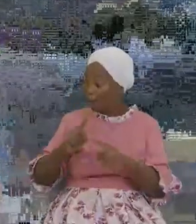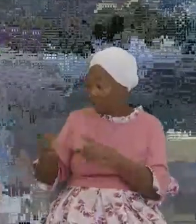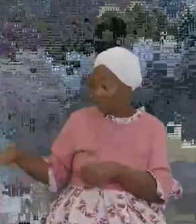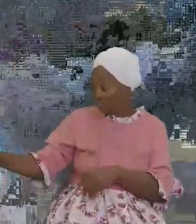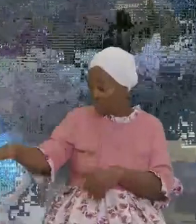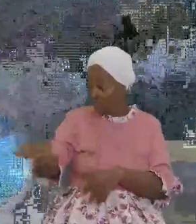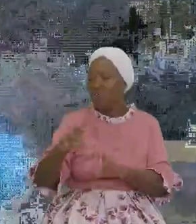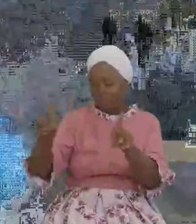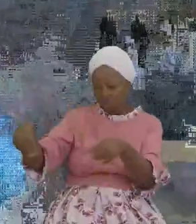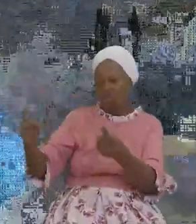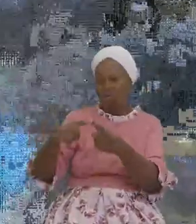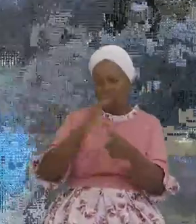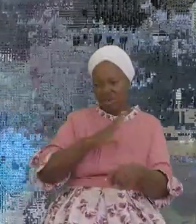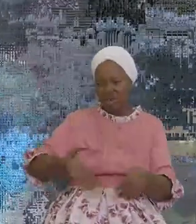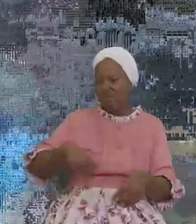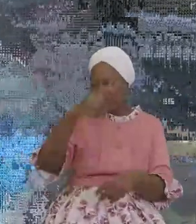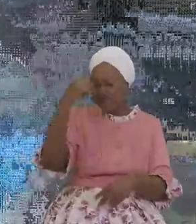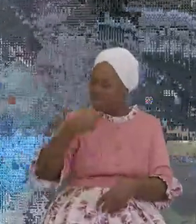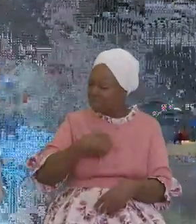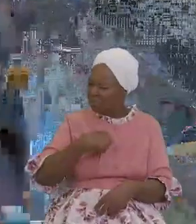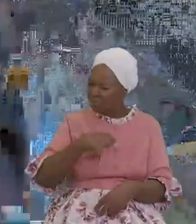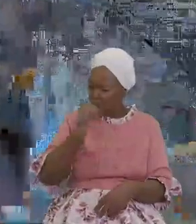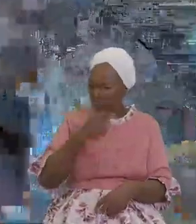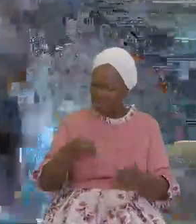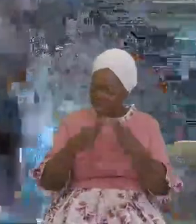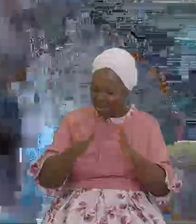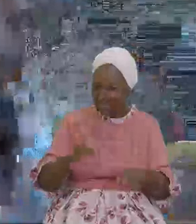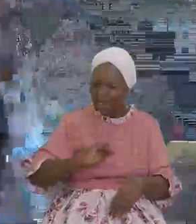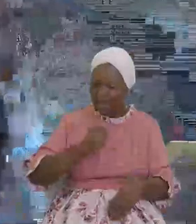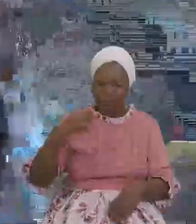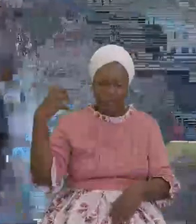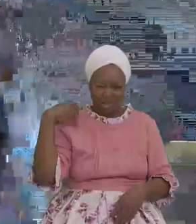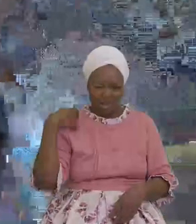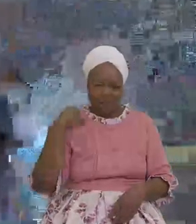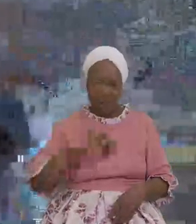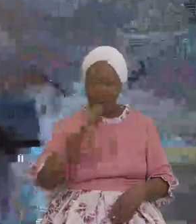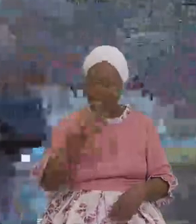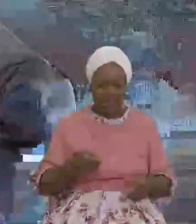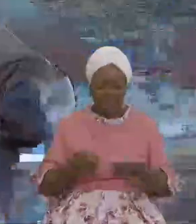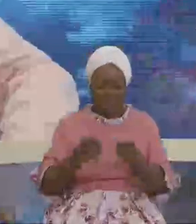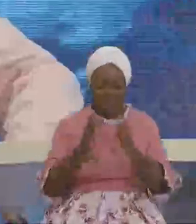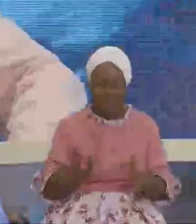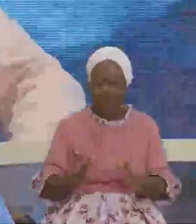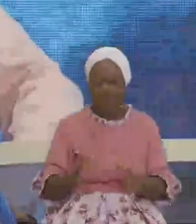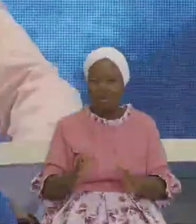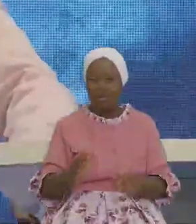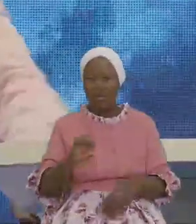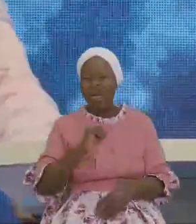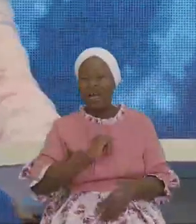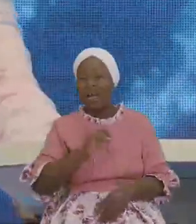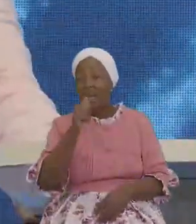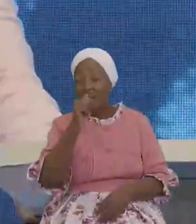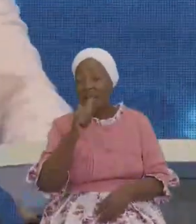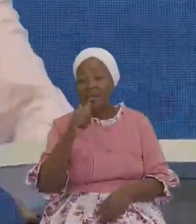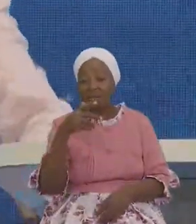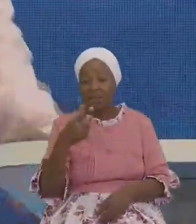moi, je suis le chef, je suis le responsable, je suis le directeur, je